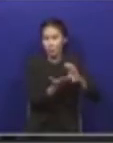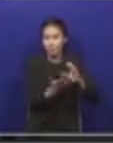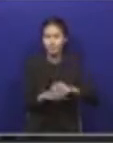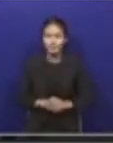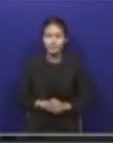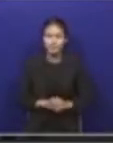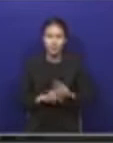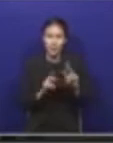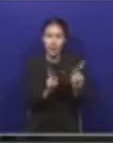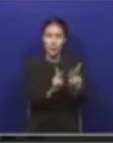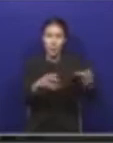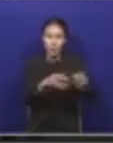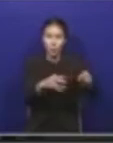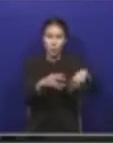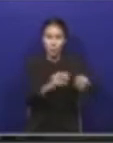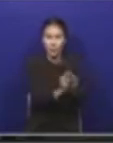ตั้งกรรมาธิการเสียงส่วนใหญ่ไม่ได้ดูอะไรเลย